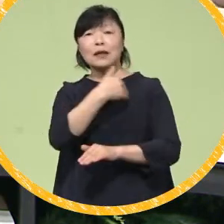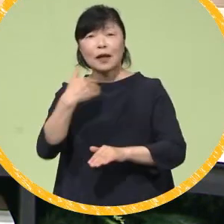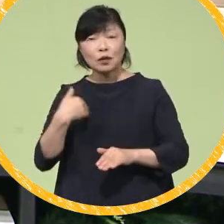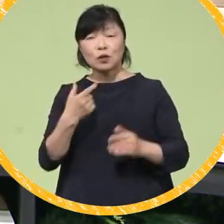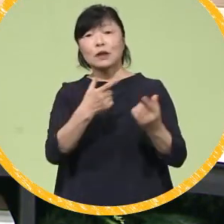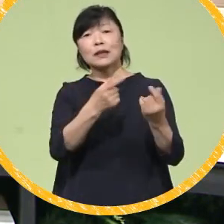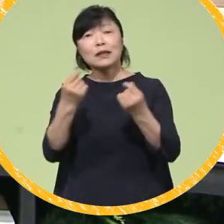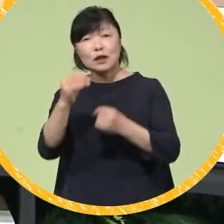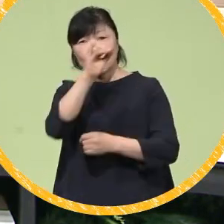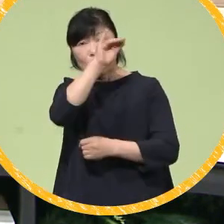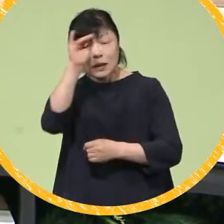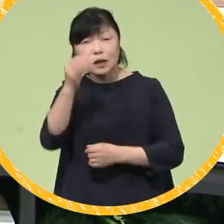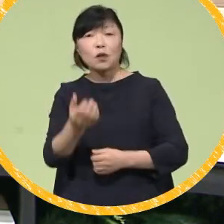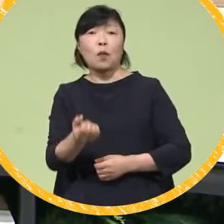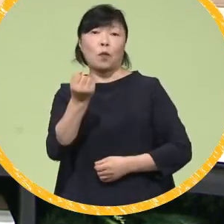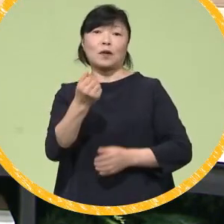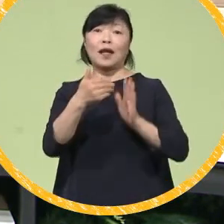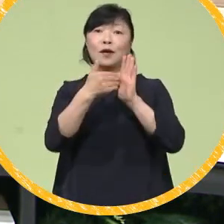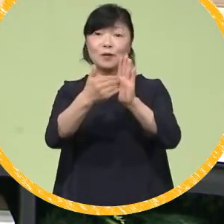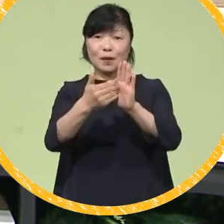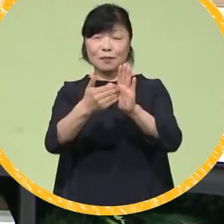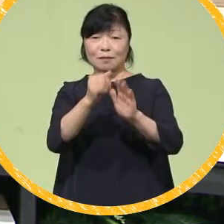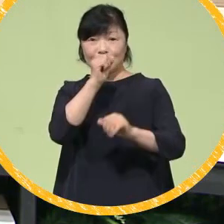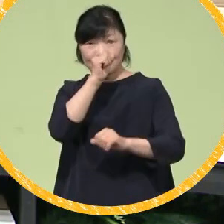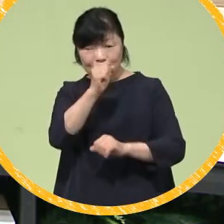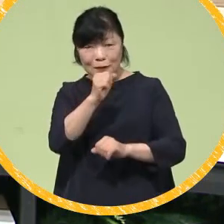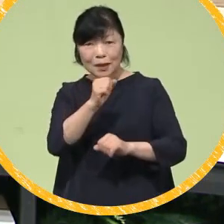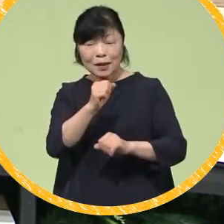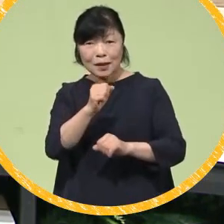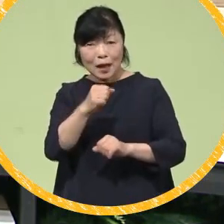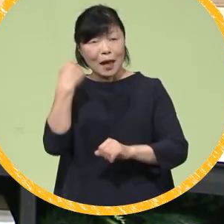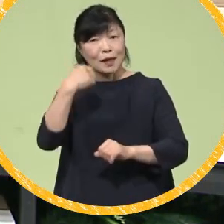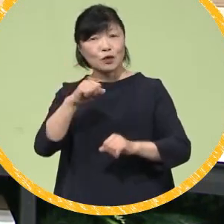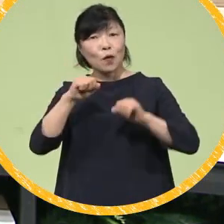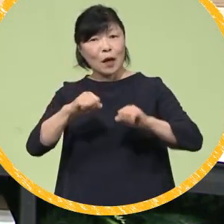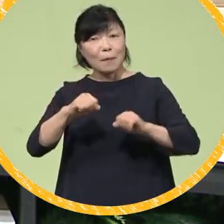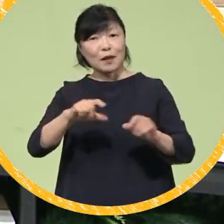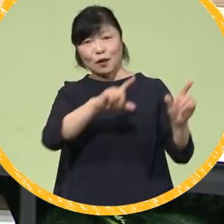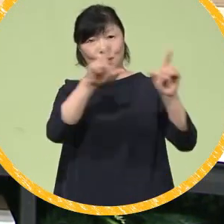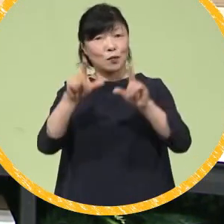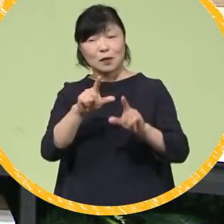ちんと、知識を持って防ぐようにしましょう。この夏頑張って乗り切っていきましょう。 はい。